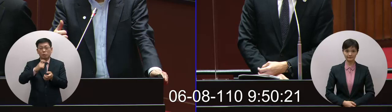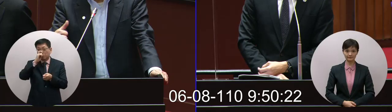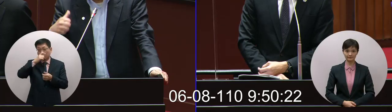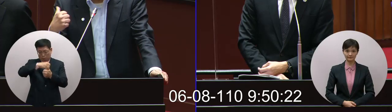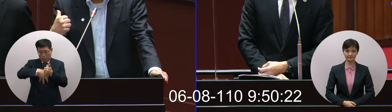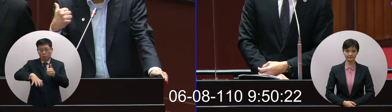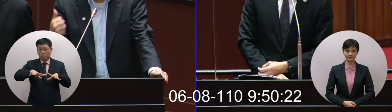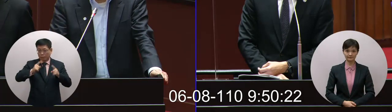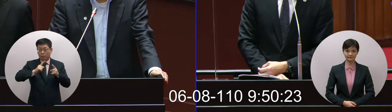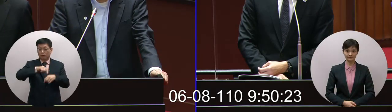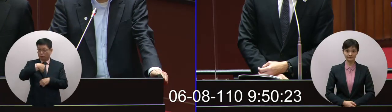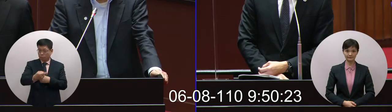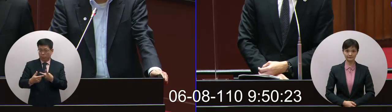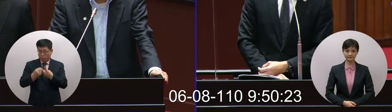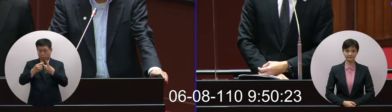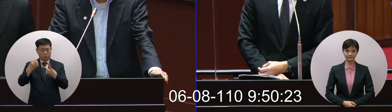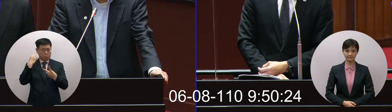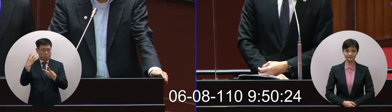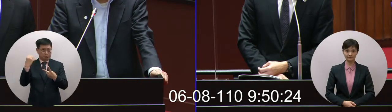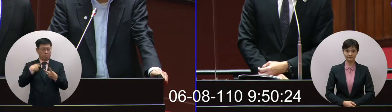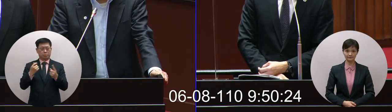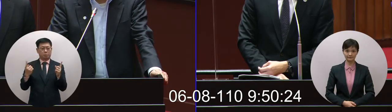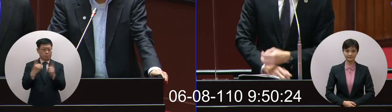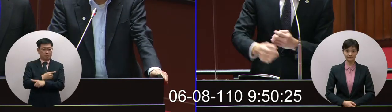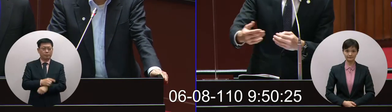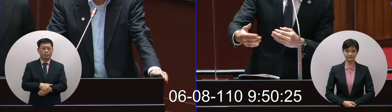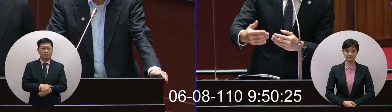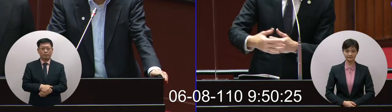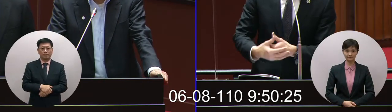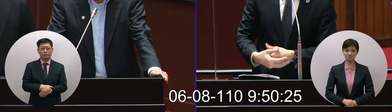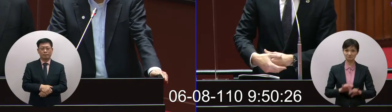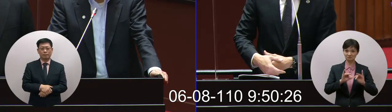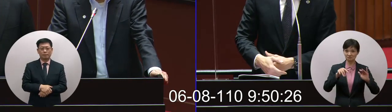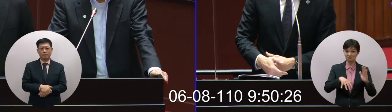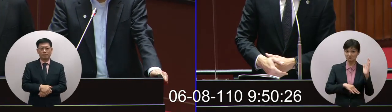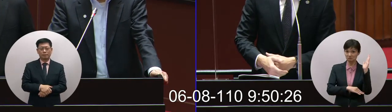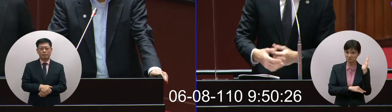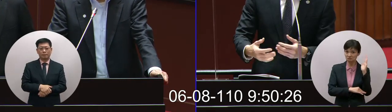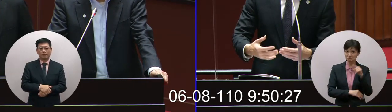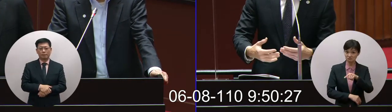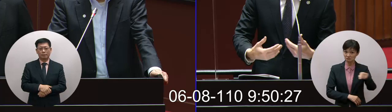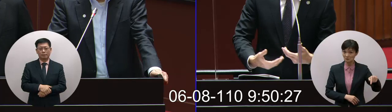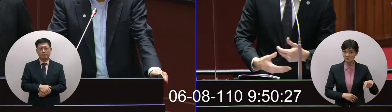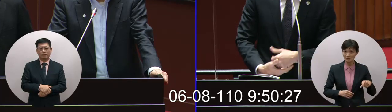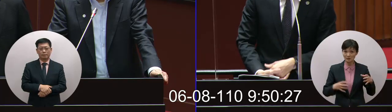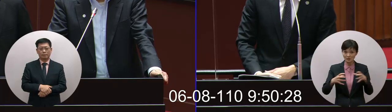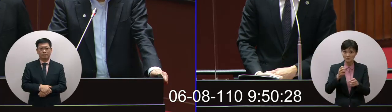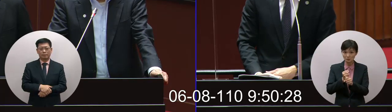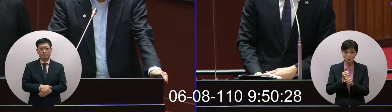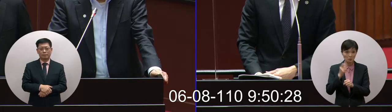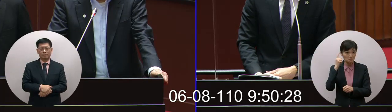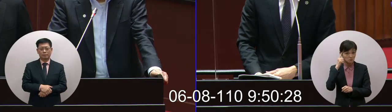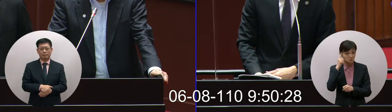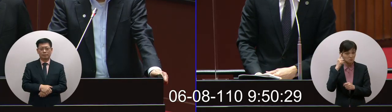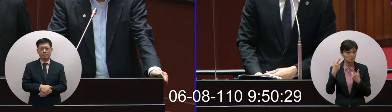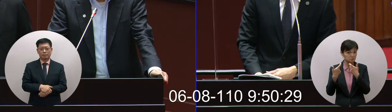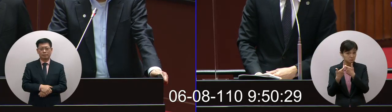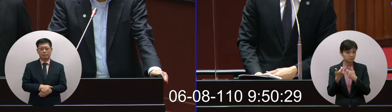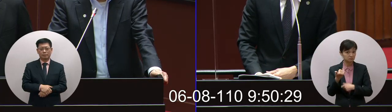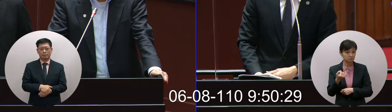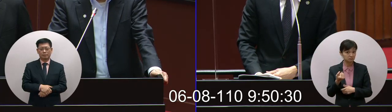统，啊，后抓开始特别用新的系统来住。 啊，地方政府即摆的即个合作的意愿安怎？配合的意